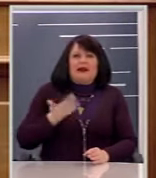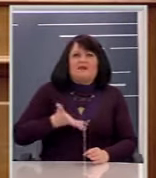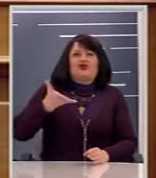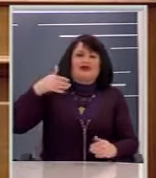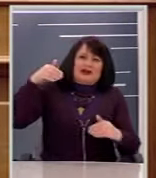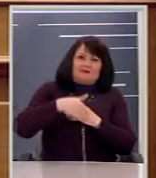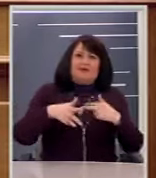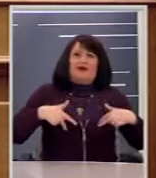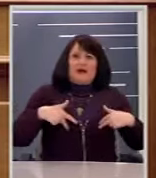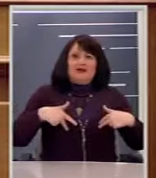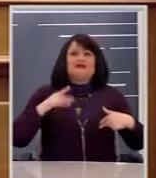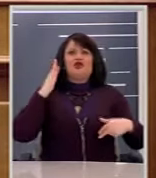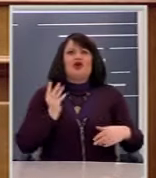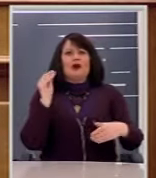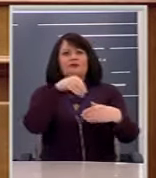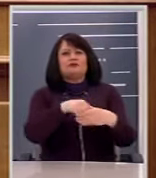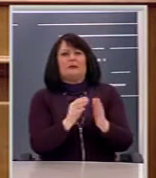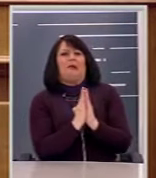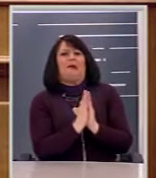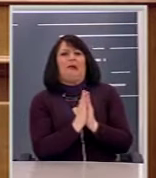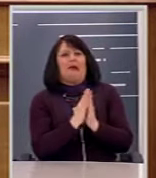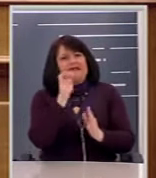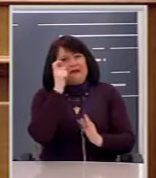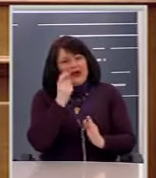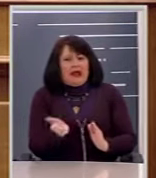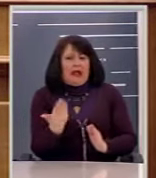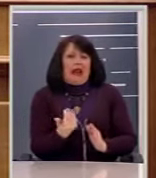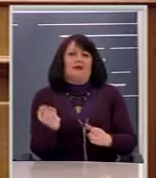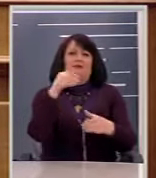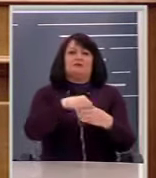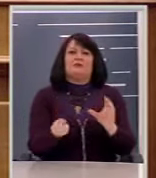να την ξαναπάρει κοντά του. Άρχισε τότε